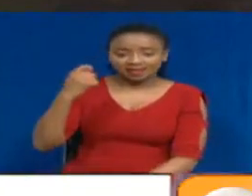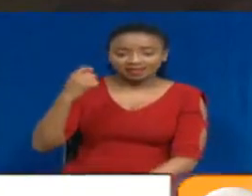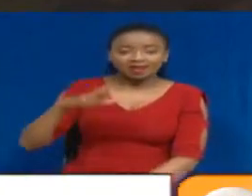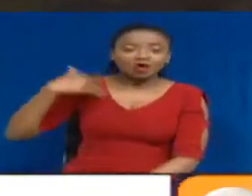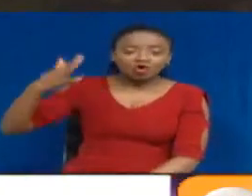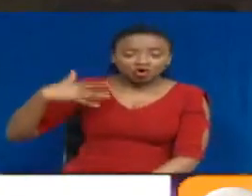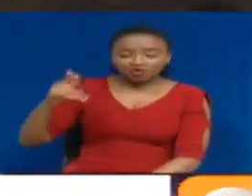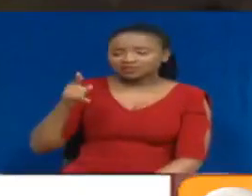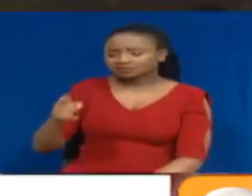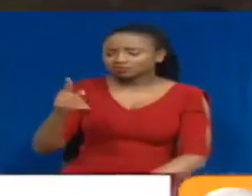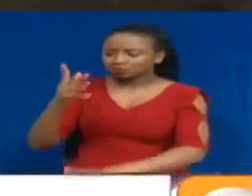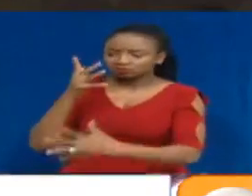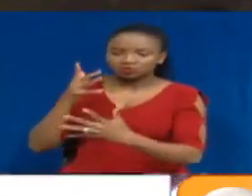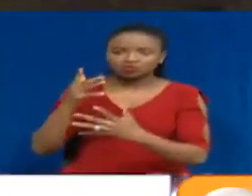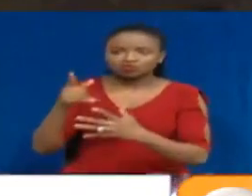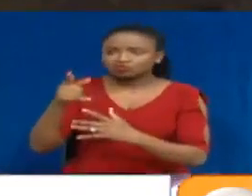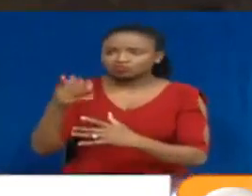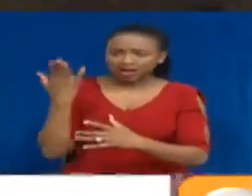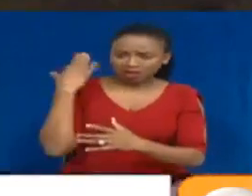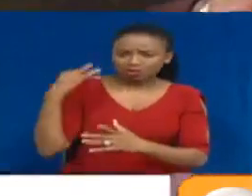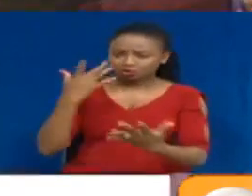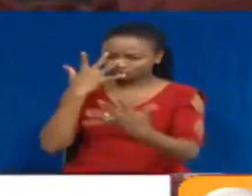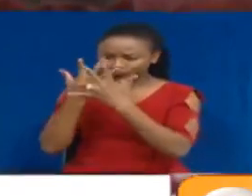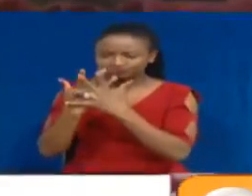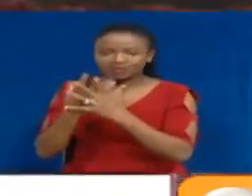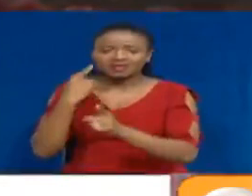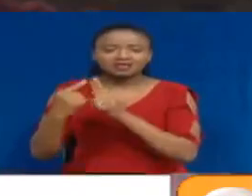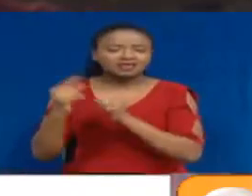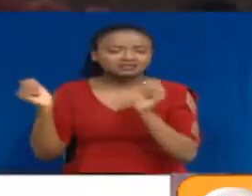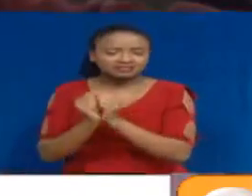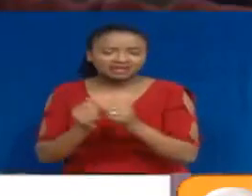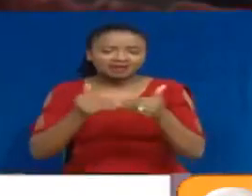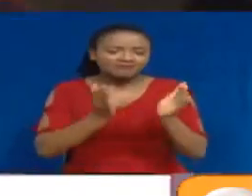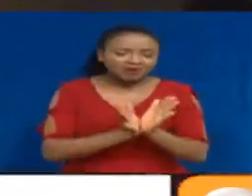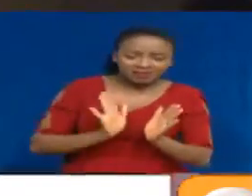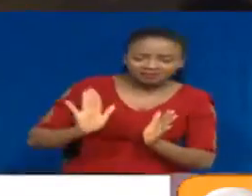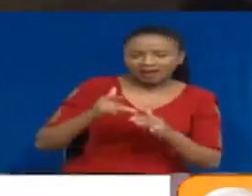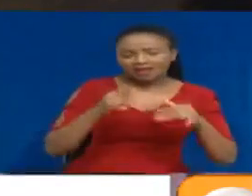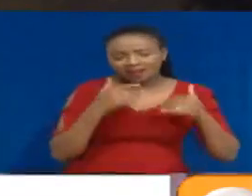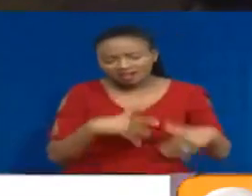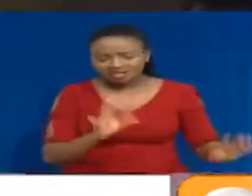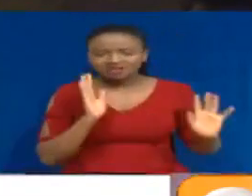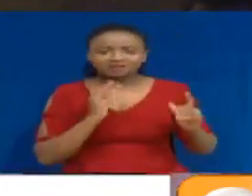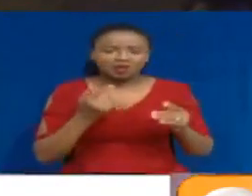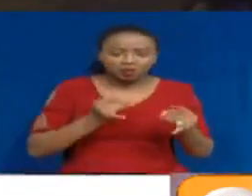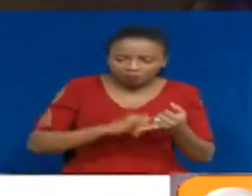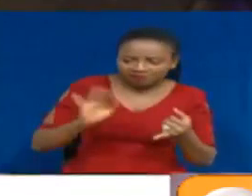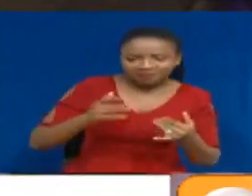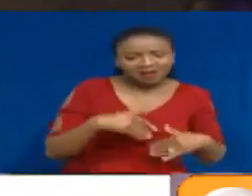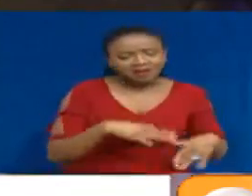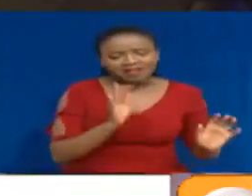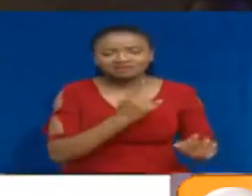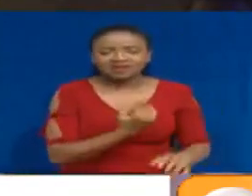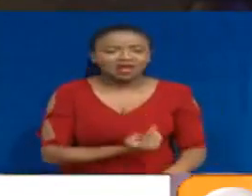Unawekwa kokoroni miaka karibu kumi, umewawacha mama Aida akiwa